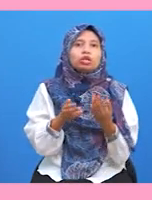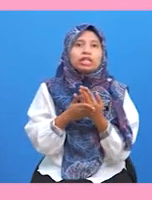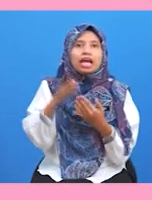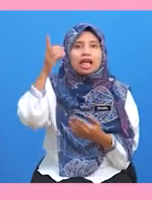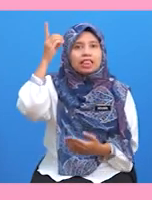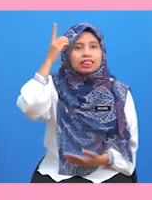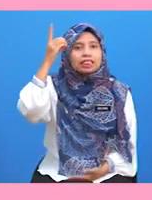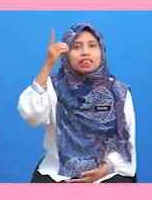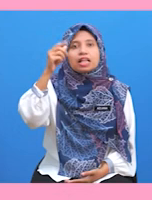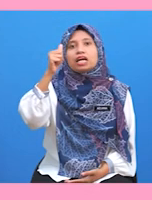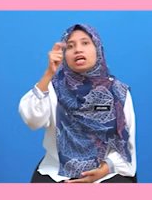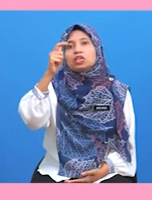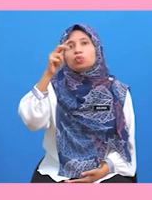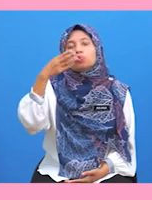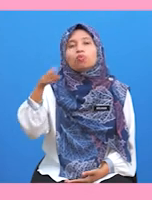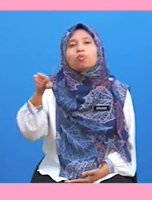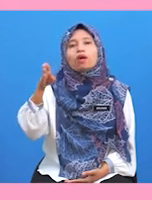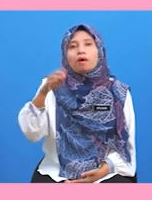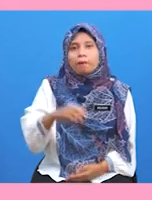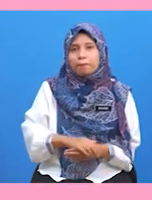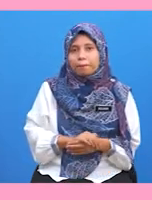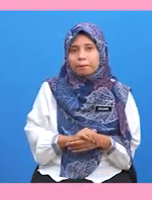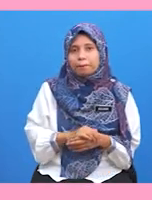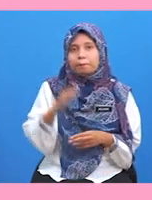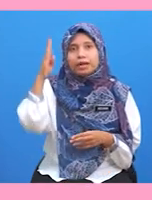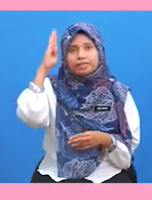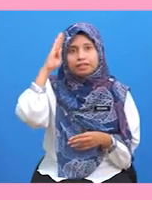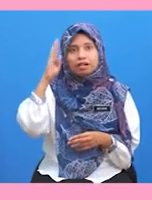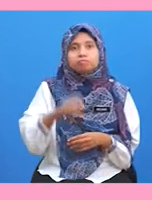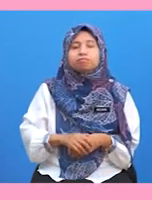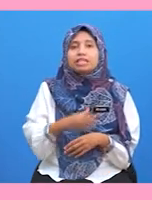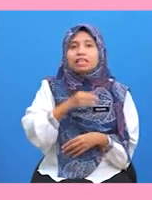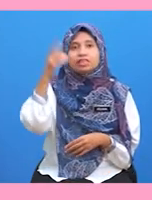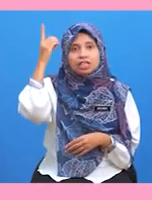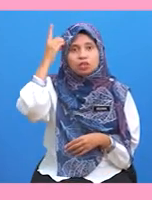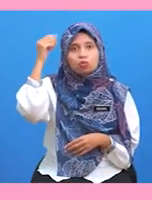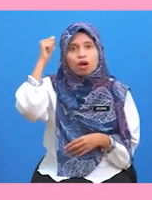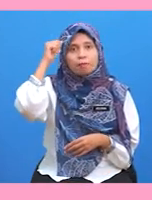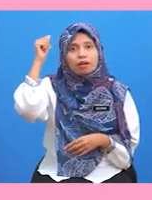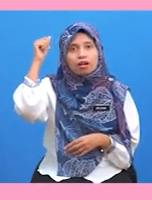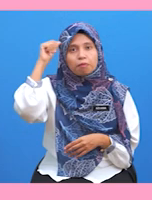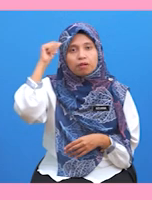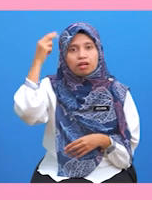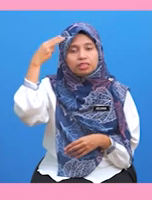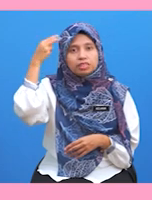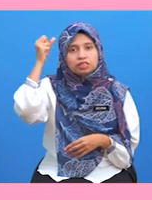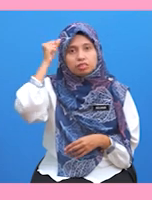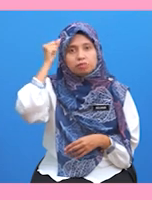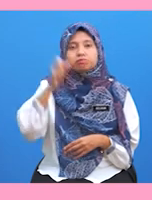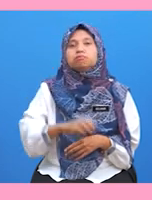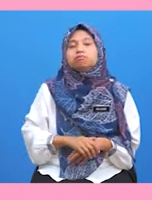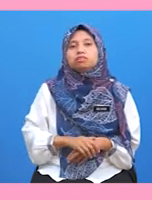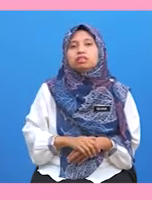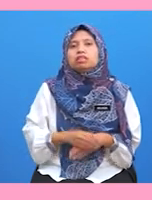Datu Bandar Abang Haji Mustafa dan Datu Amar Abang Haji Sulaiman. Mereka yang menyokong